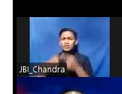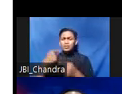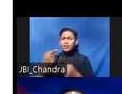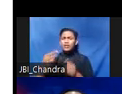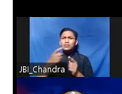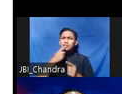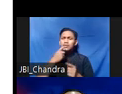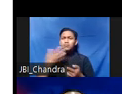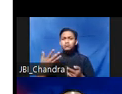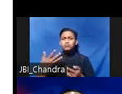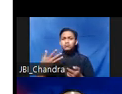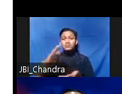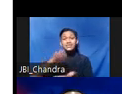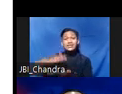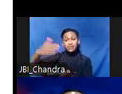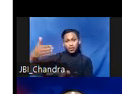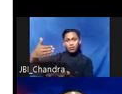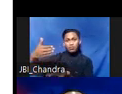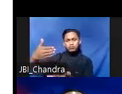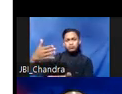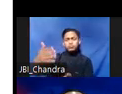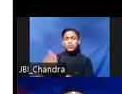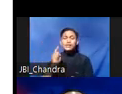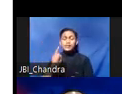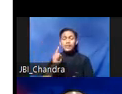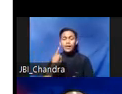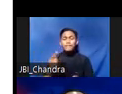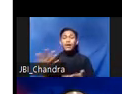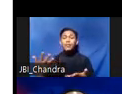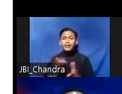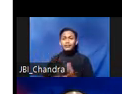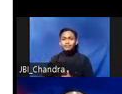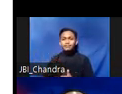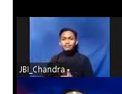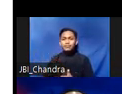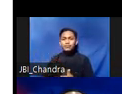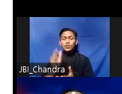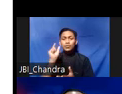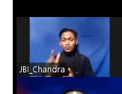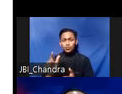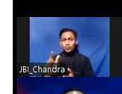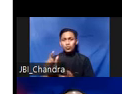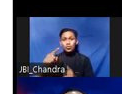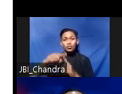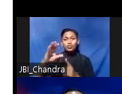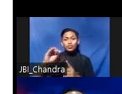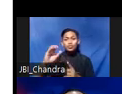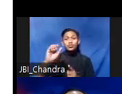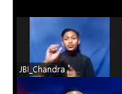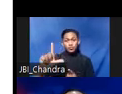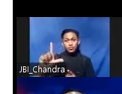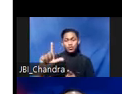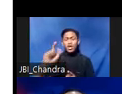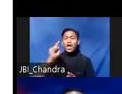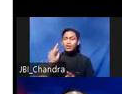beberapa pertimbangan salah satunya Karena untuk mendeley yang refresh tool itu harus menggunakan